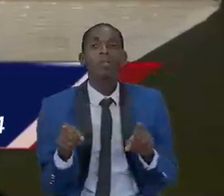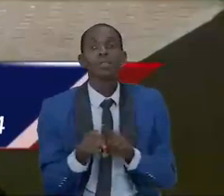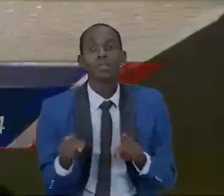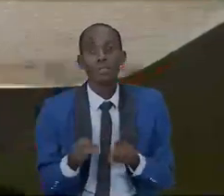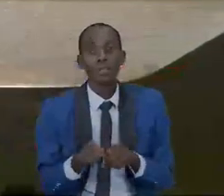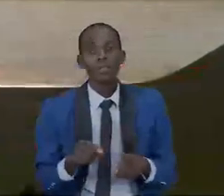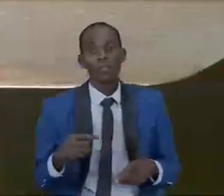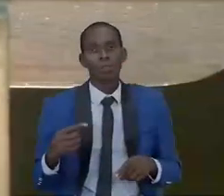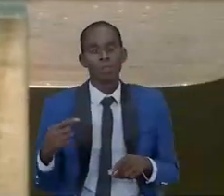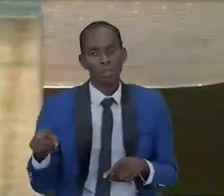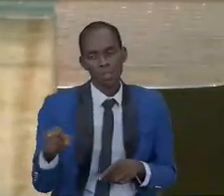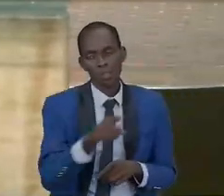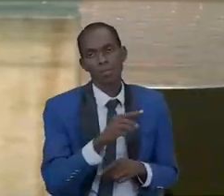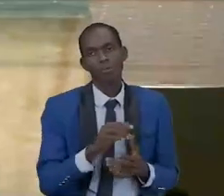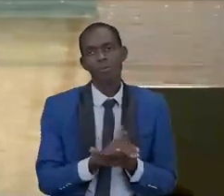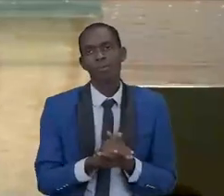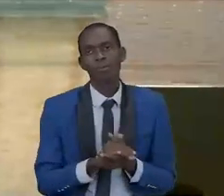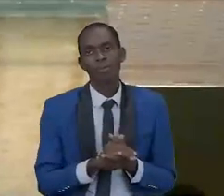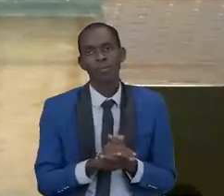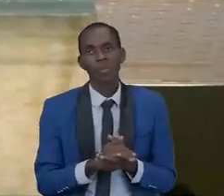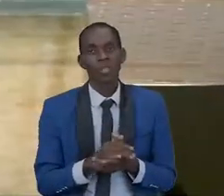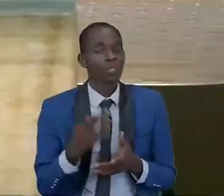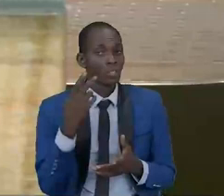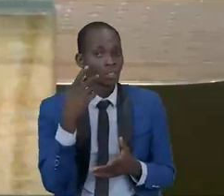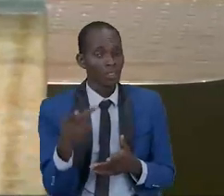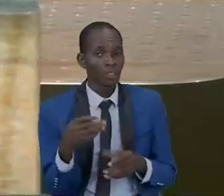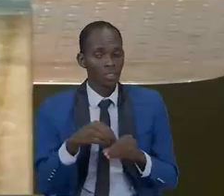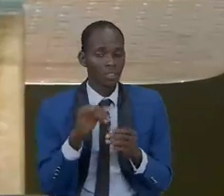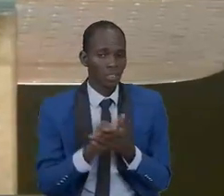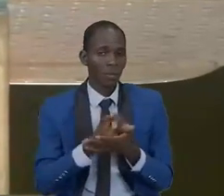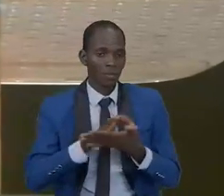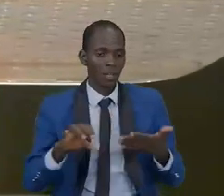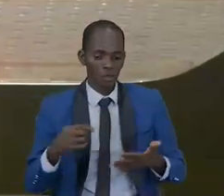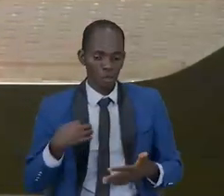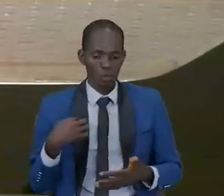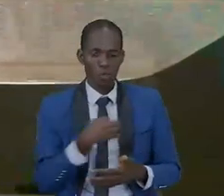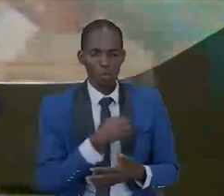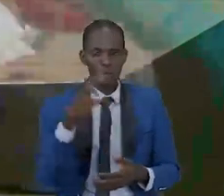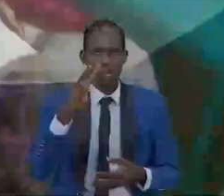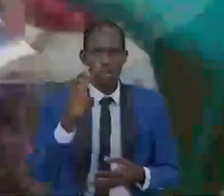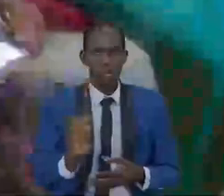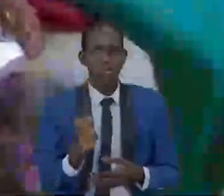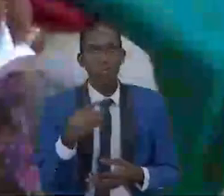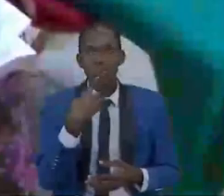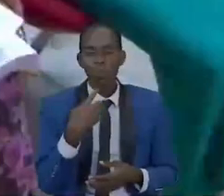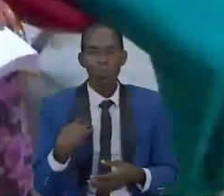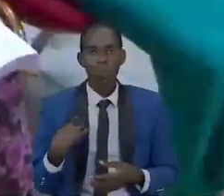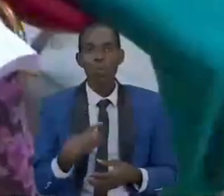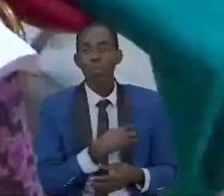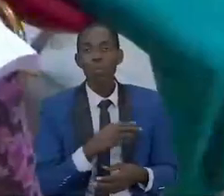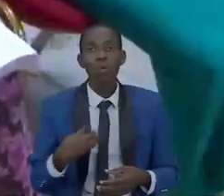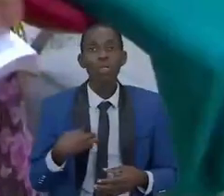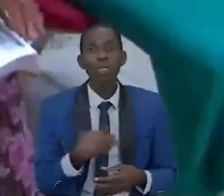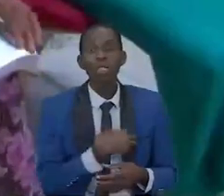que nous croyons être sauvés de la même manière que vous voyez dans le verset ici il dit nous qui sont